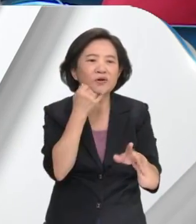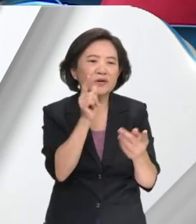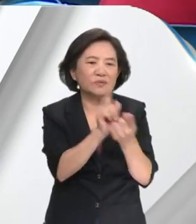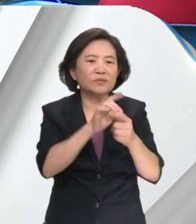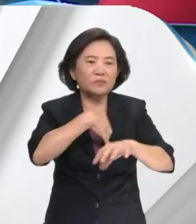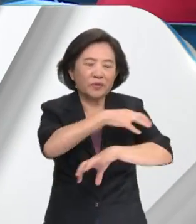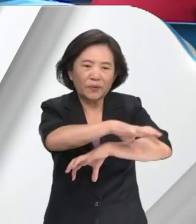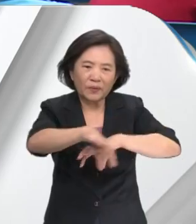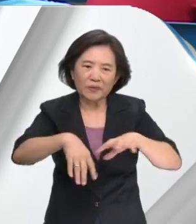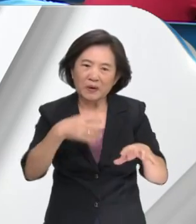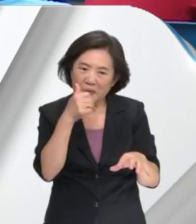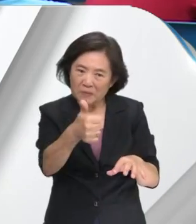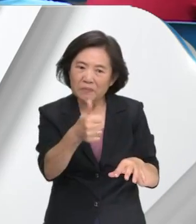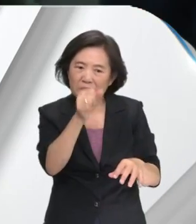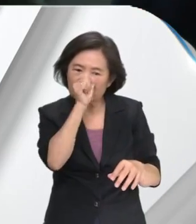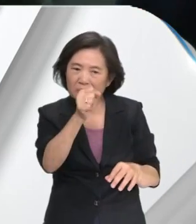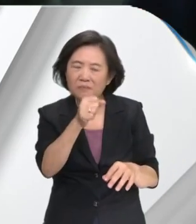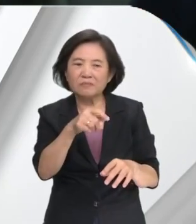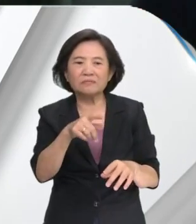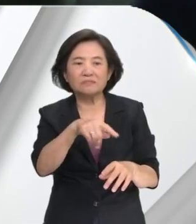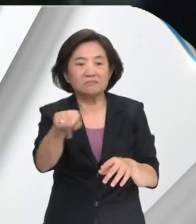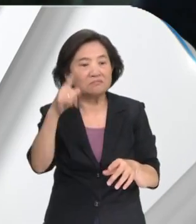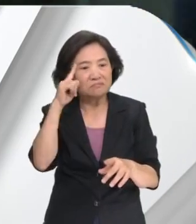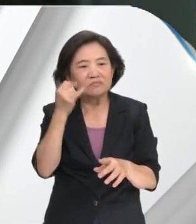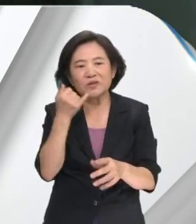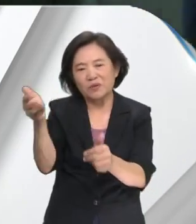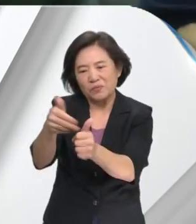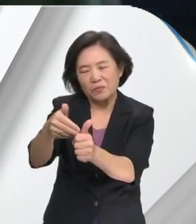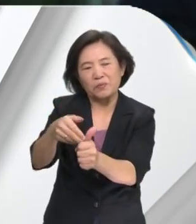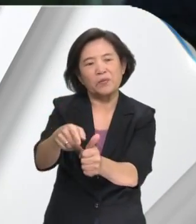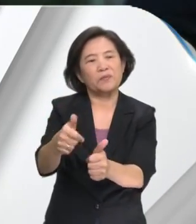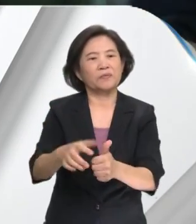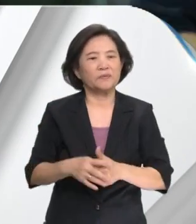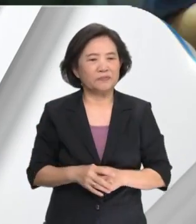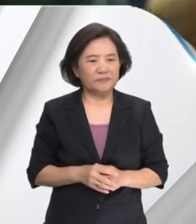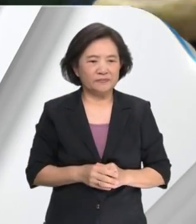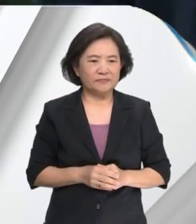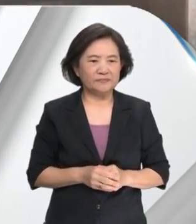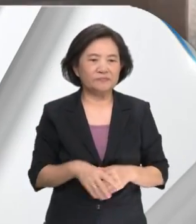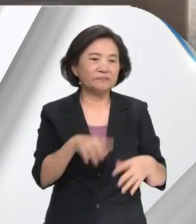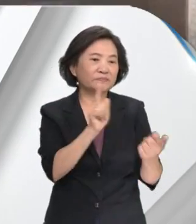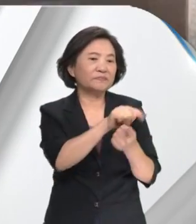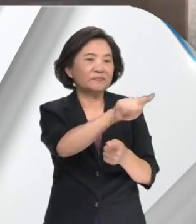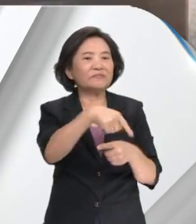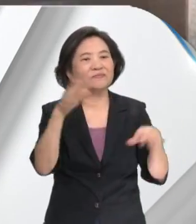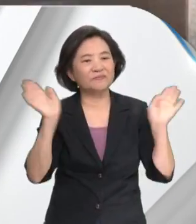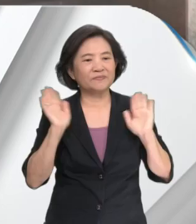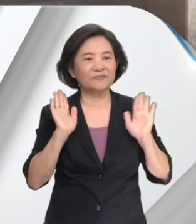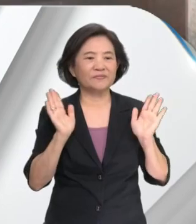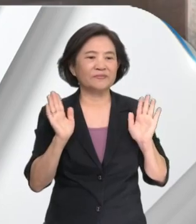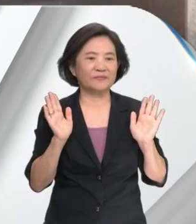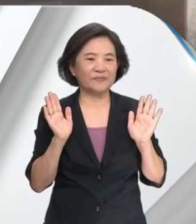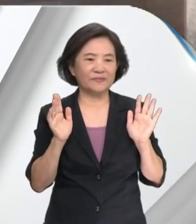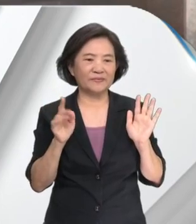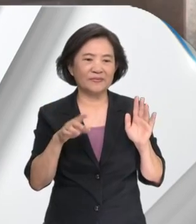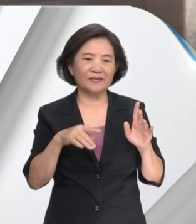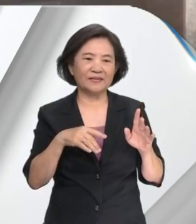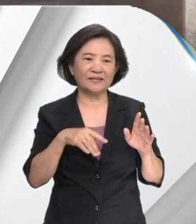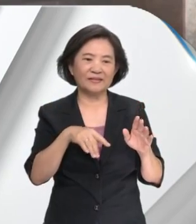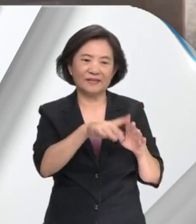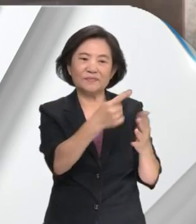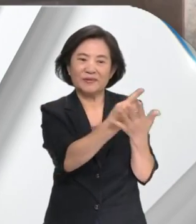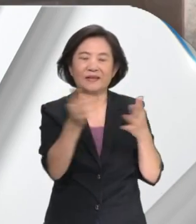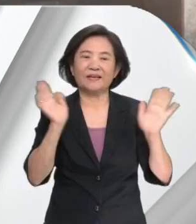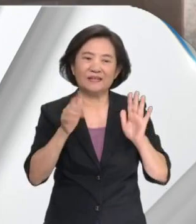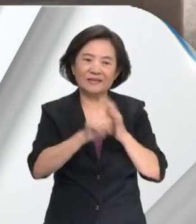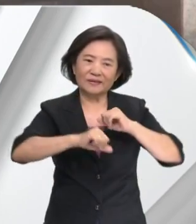让我们环境的美好的这一个部分可以充分被看到。 我们也鼓励我们这样的孩子能够把他们生命里面所感